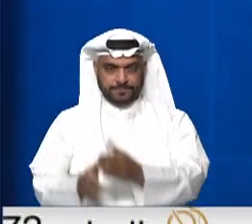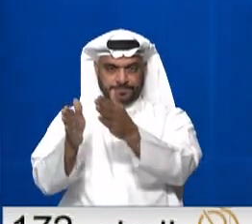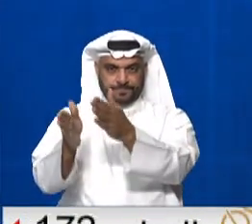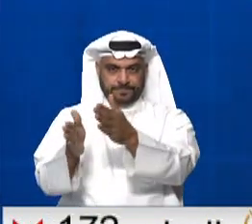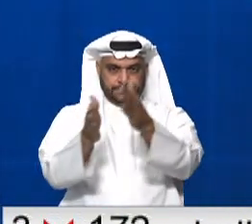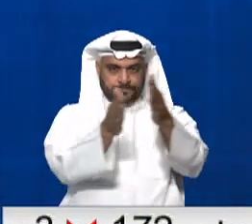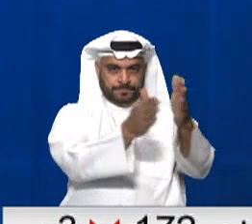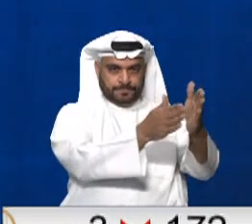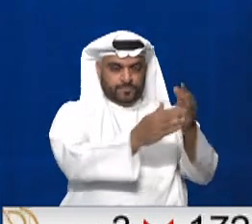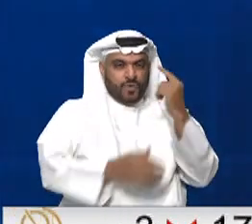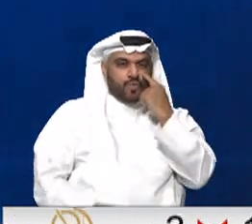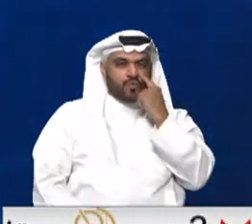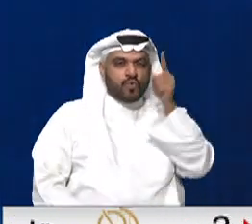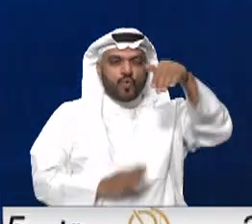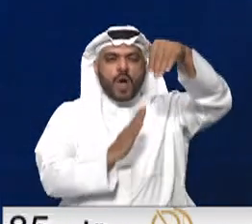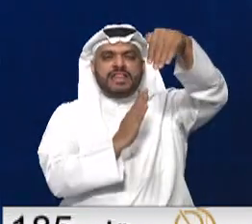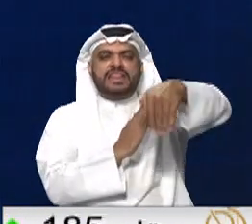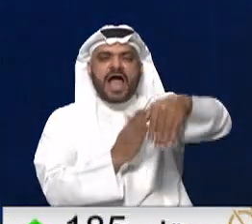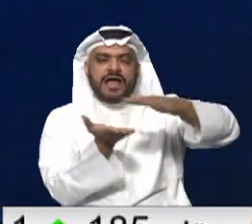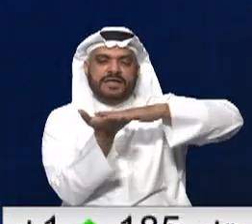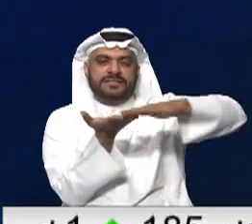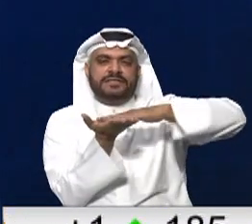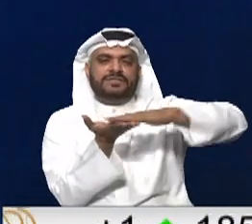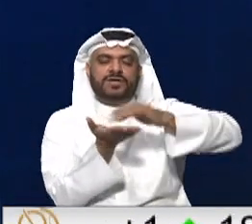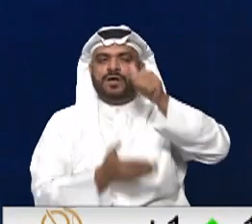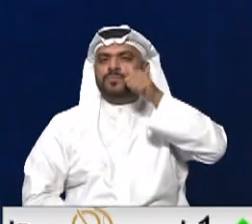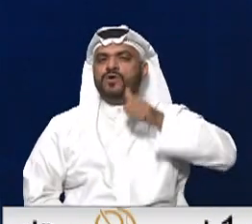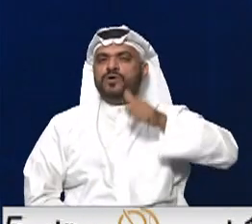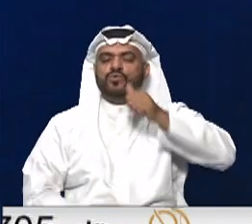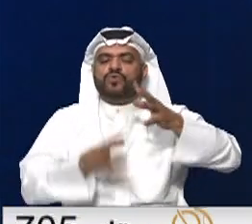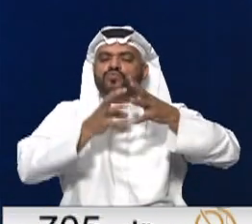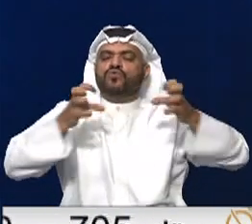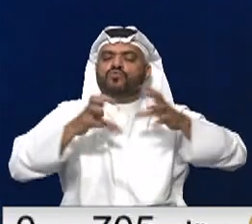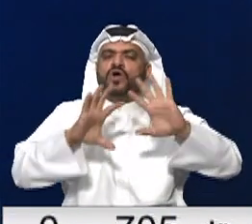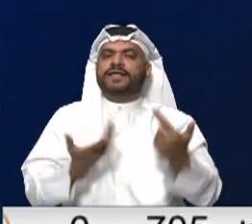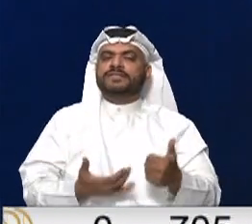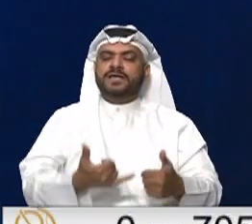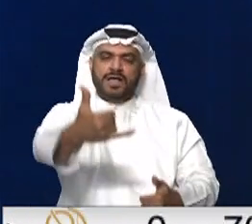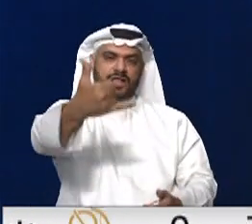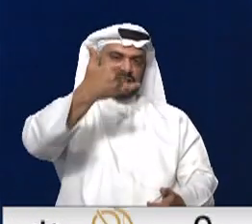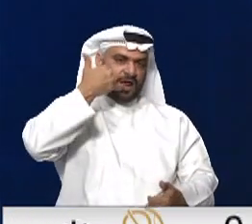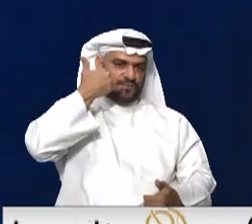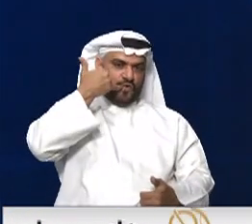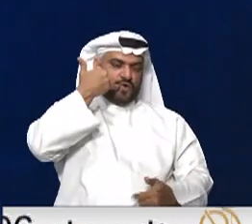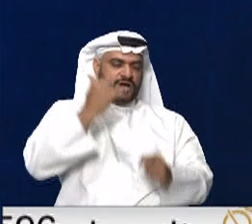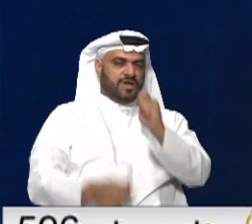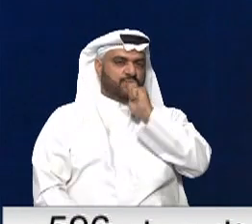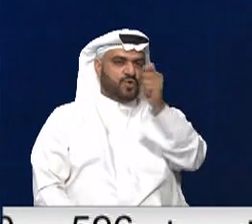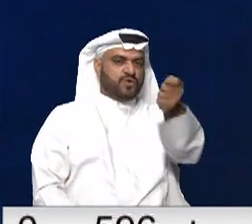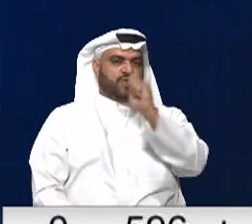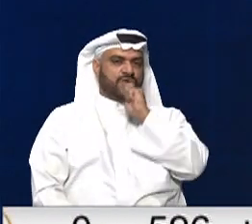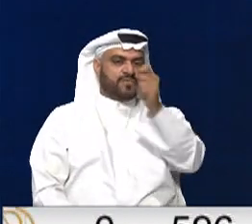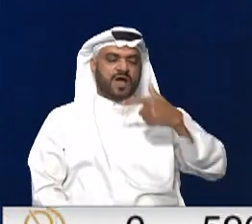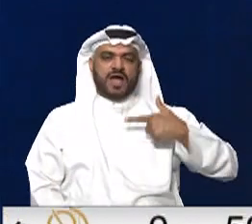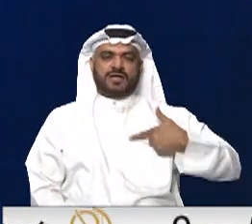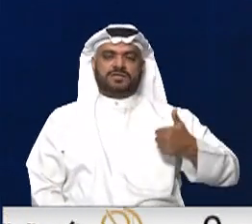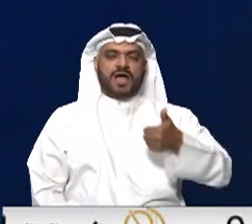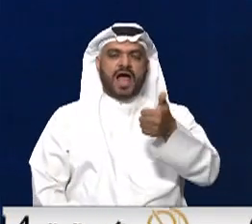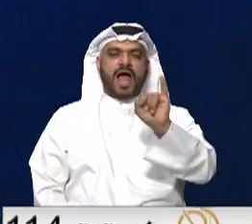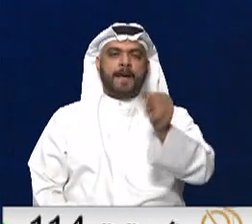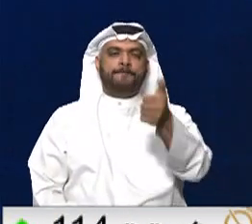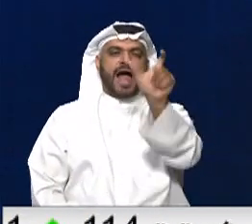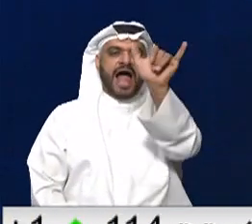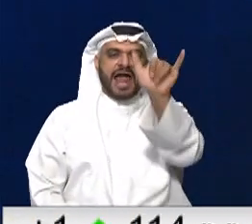مشاهدينا، لمزيد من التطورات في السودان تنضم إلينا عبر الهاتف الزميلة أماني السيد، مراسلة تلفزيون دولة الكويت. أهلا بك